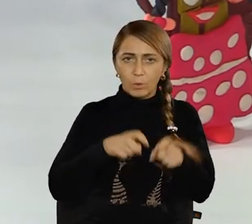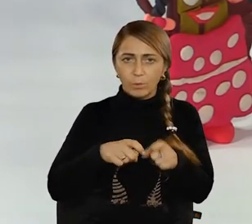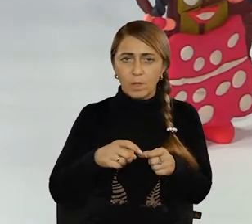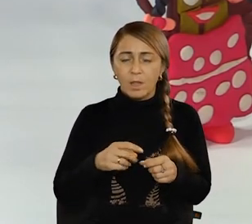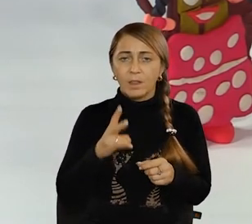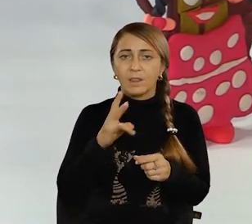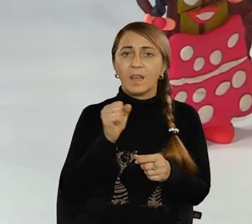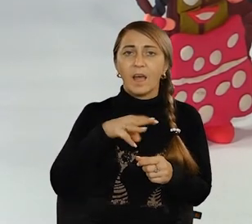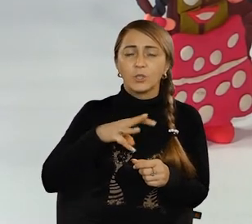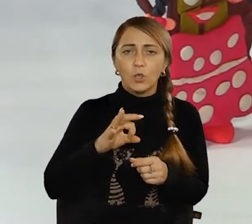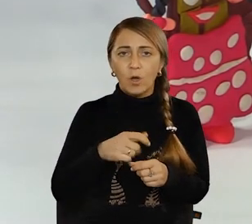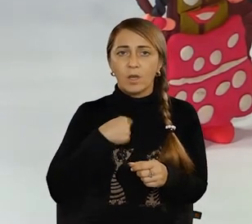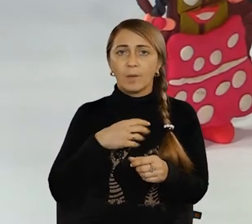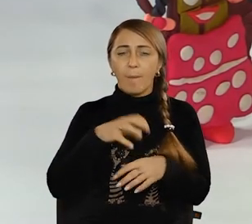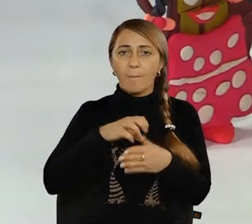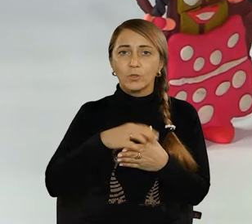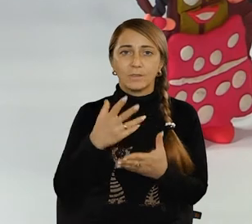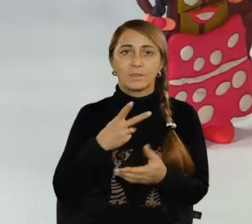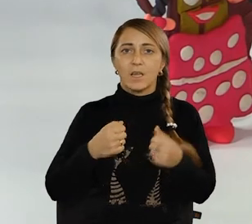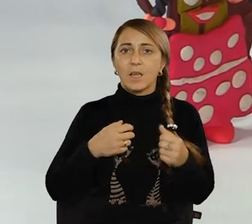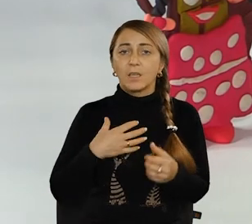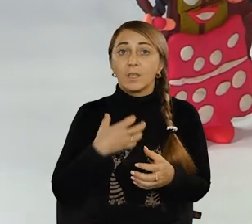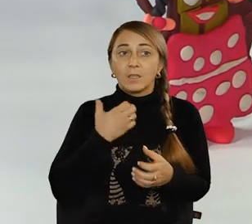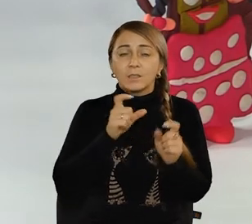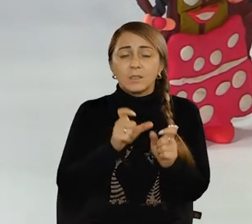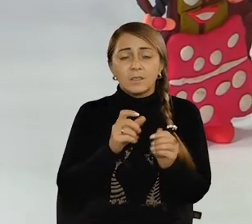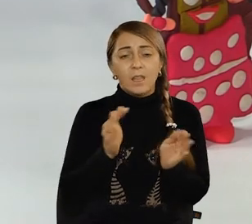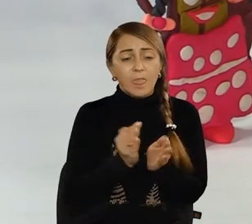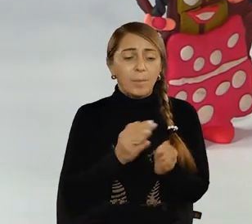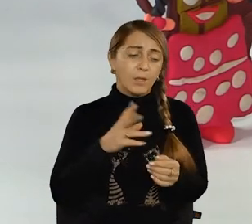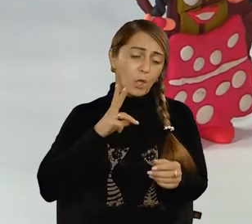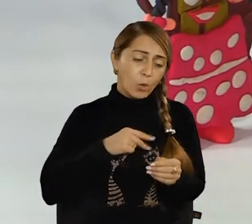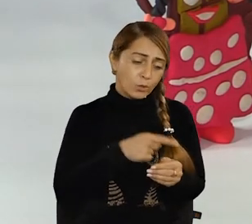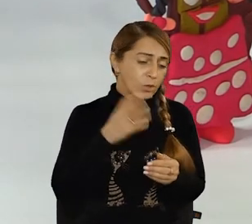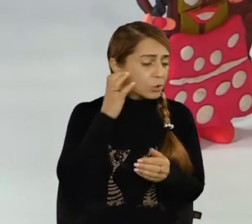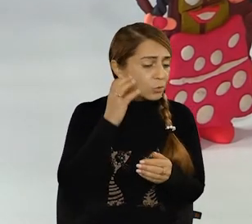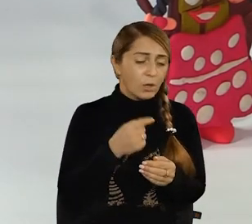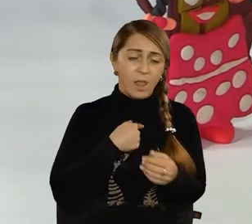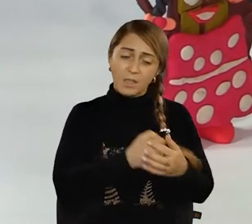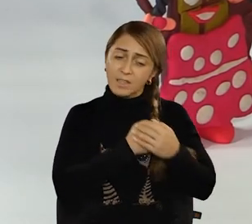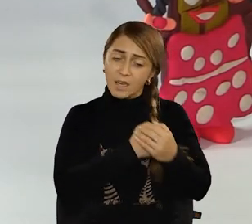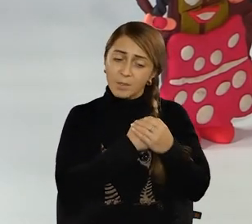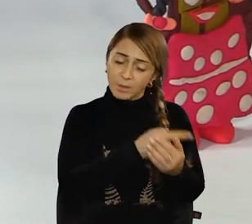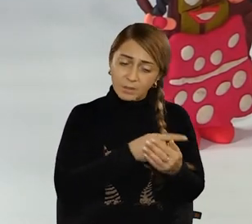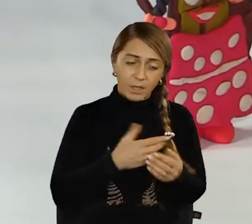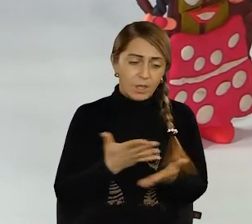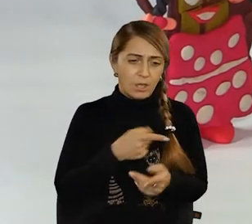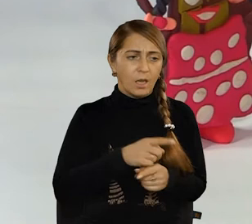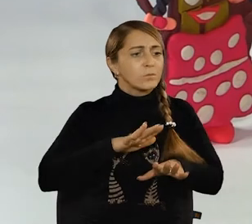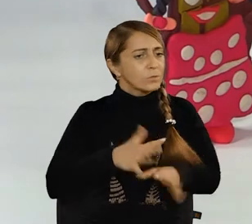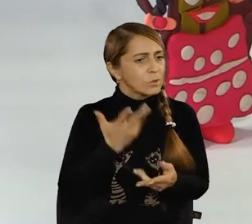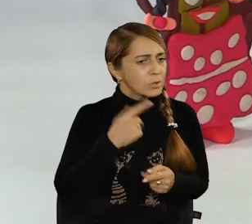НАТО. Пампушка схвильовано сиділа над маленькою донечкою та прислухалася до її серцебиття. Коли і за яких умов